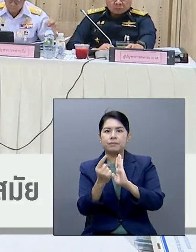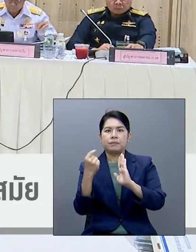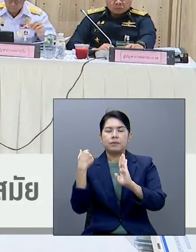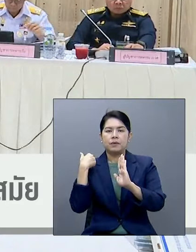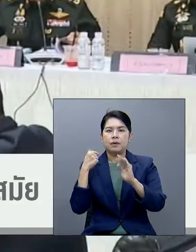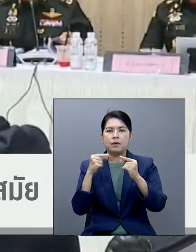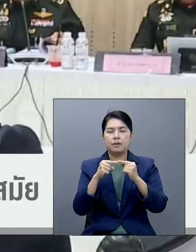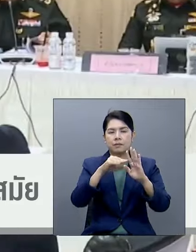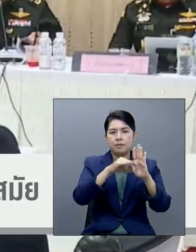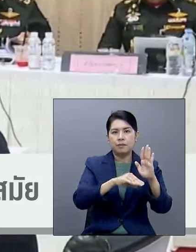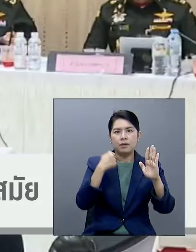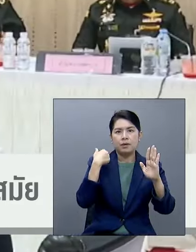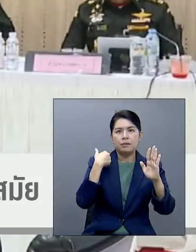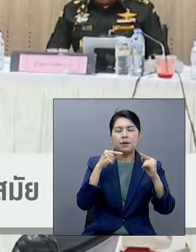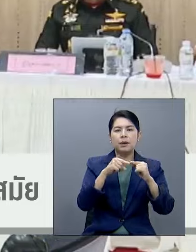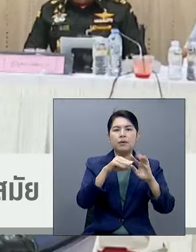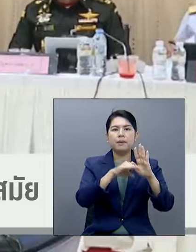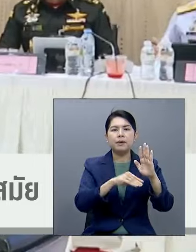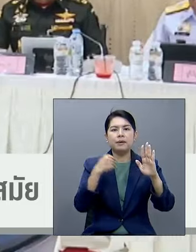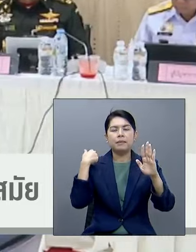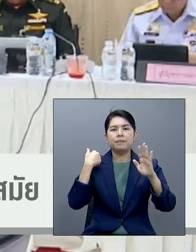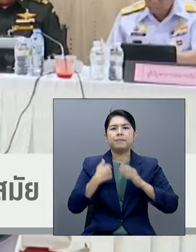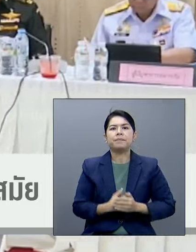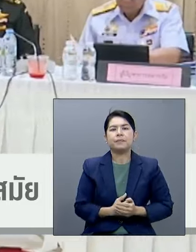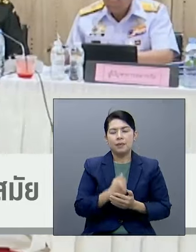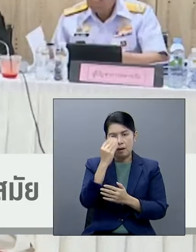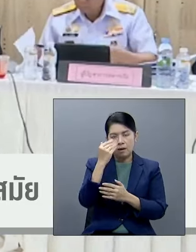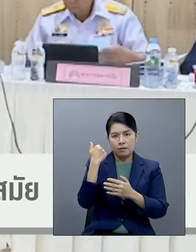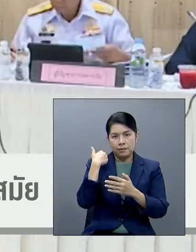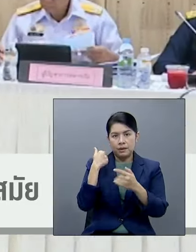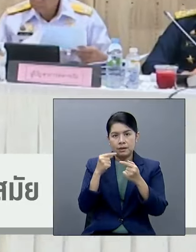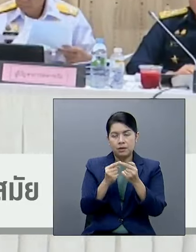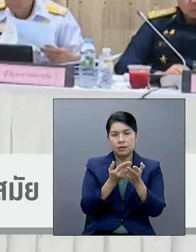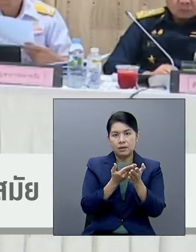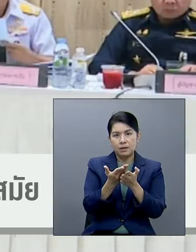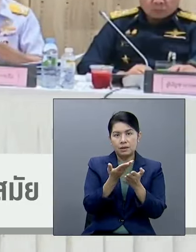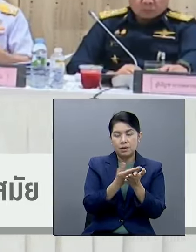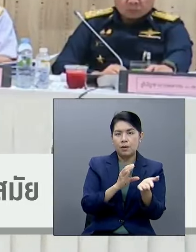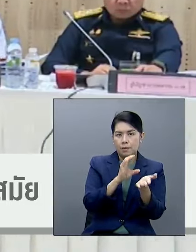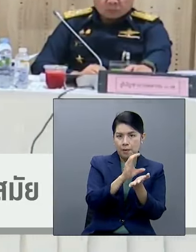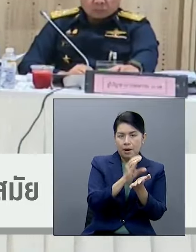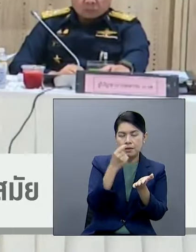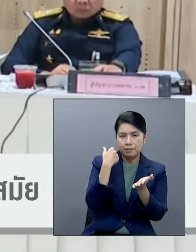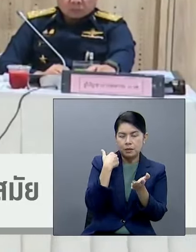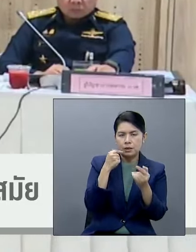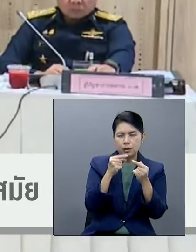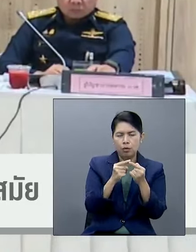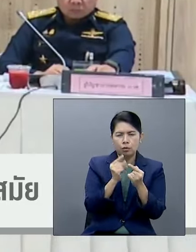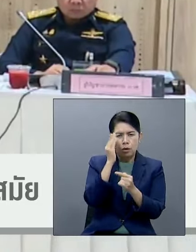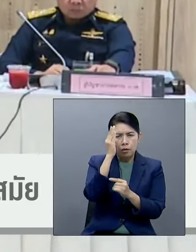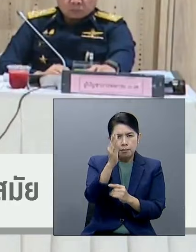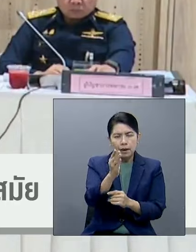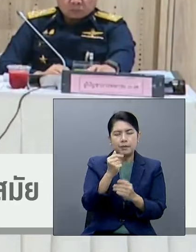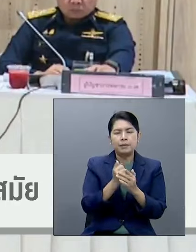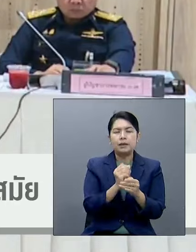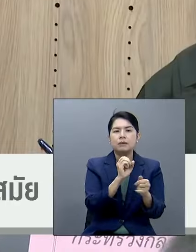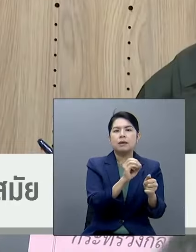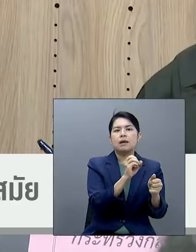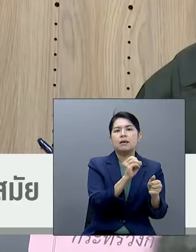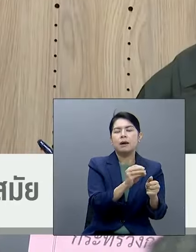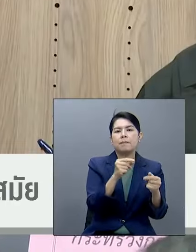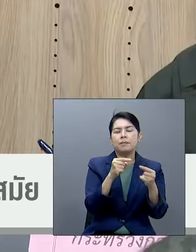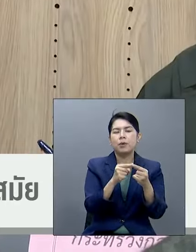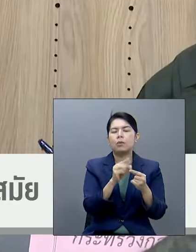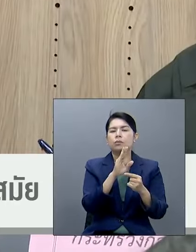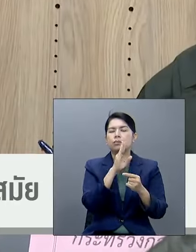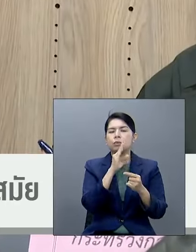การพัฒนาและผลิตอาวุธด้วยตัวเองในอนาคตที่จะสามารถประหยัดงบประมาณในประเทศในระยะยาวได้และยังเสนอแนะนะคะให้นำความผิดพลาด